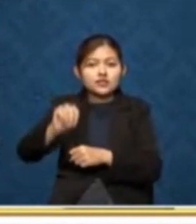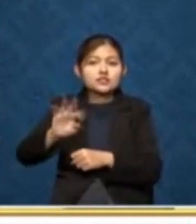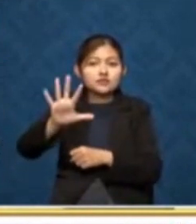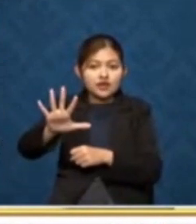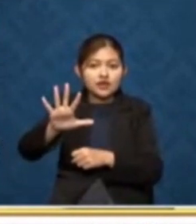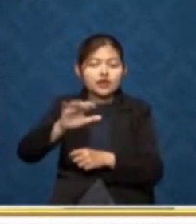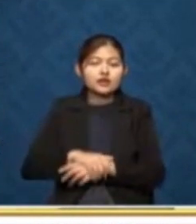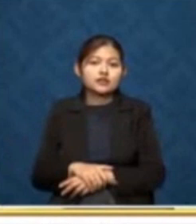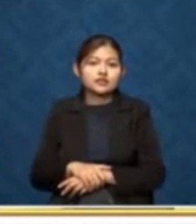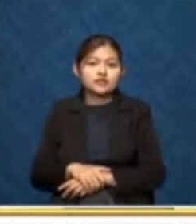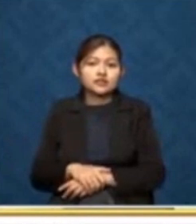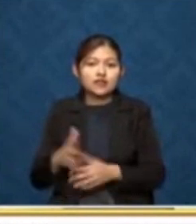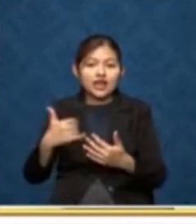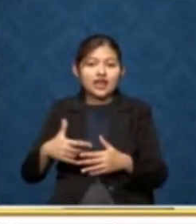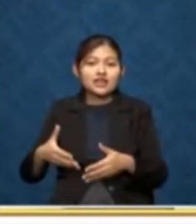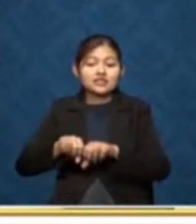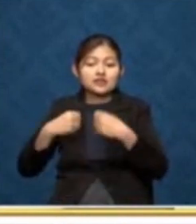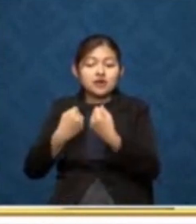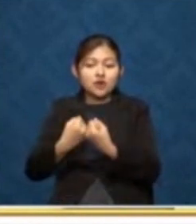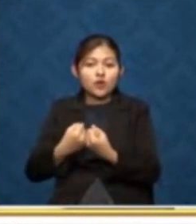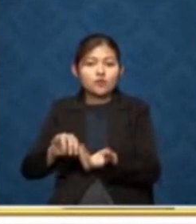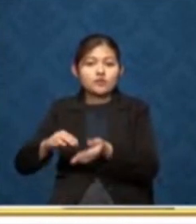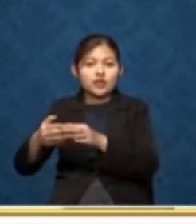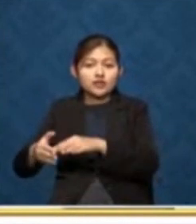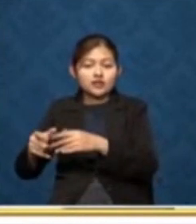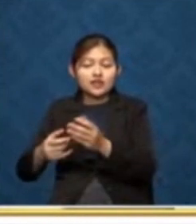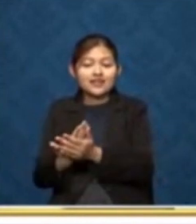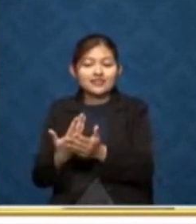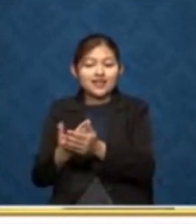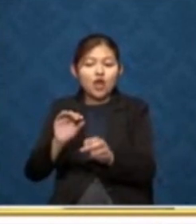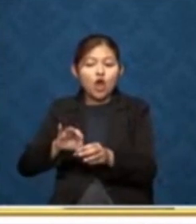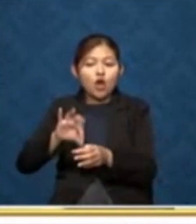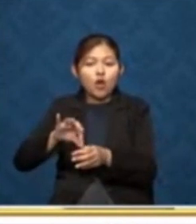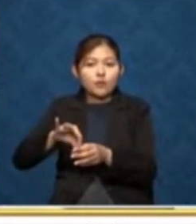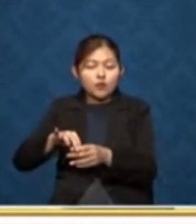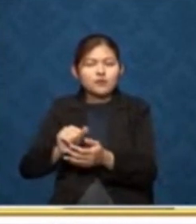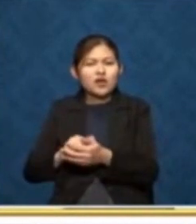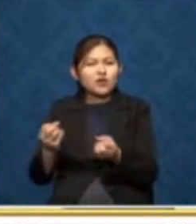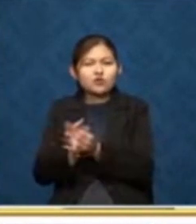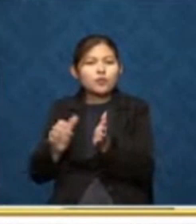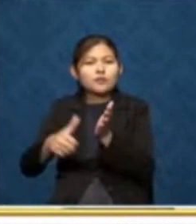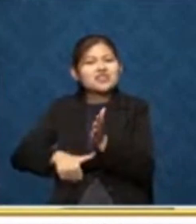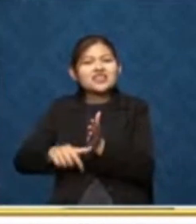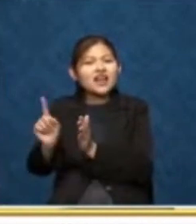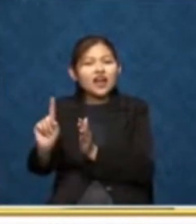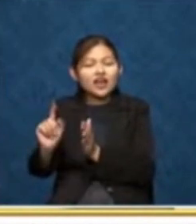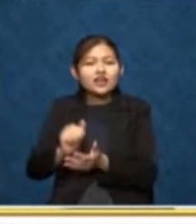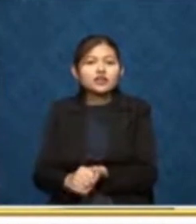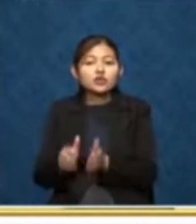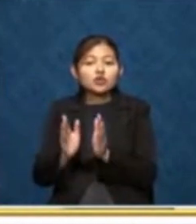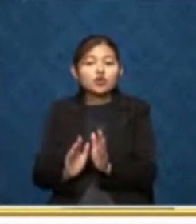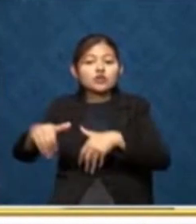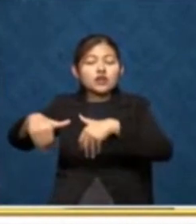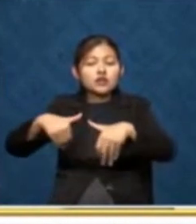สมาคมชาปนกิจสงเคราะห์ทำให้เกิดปัญหาหนี้สินได้อย่างไรครับชาวบ้านหาเงินมาทั้ง